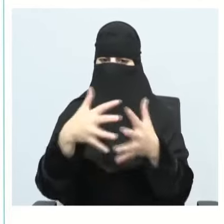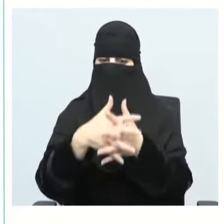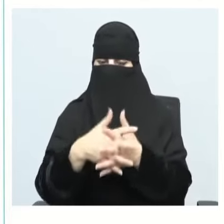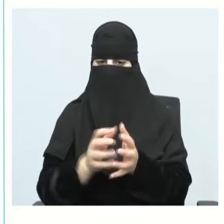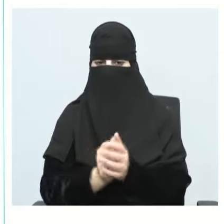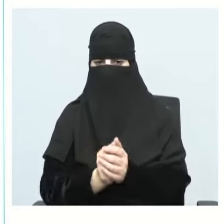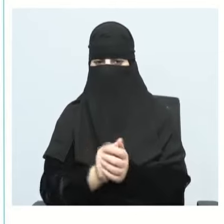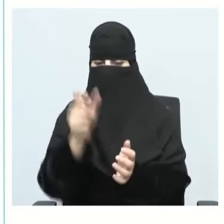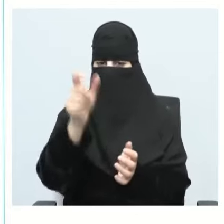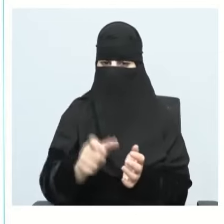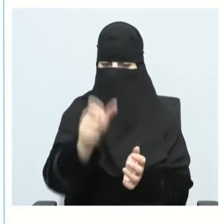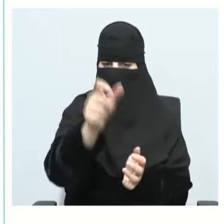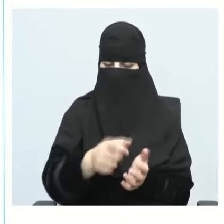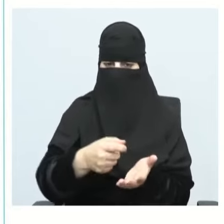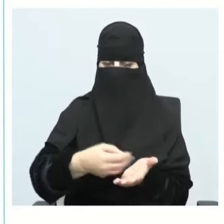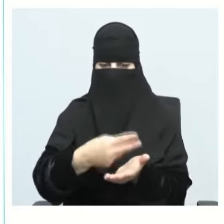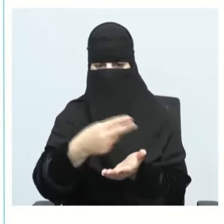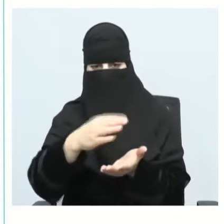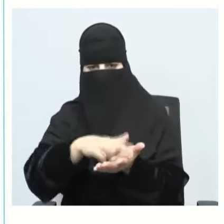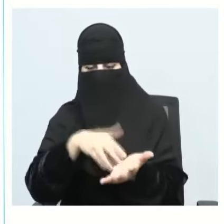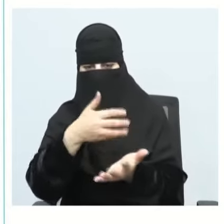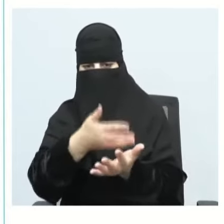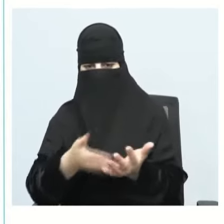توم اذكرك بانشاء جدول